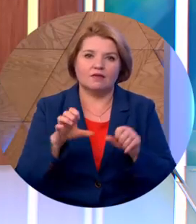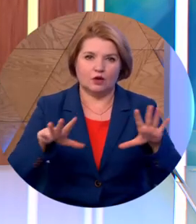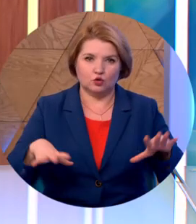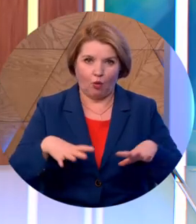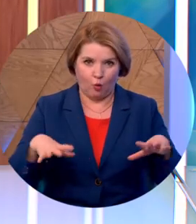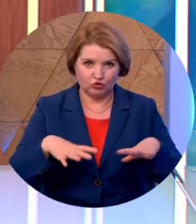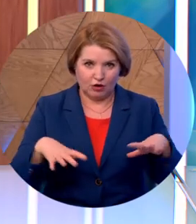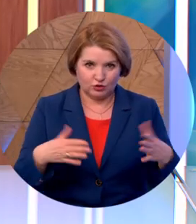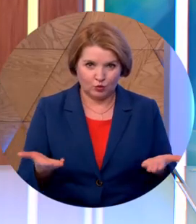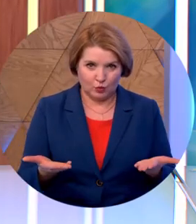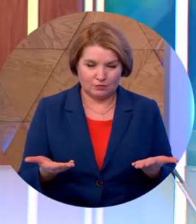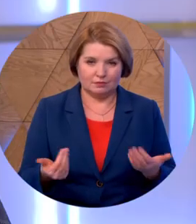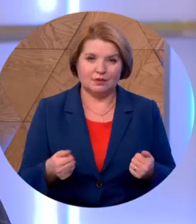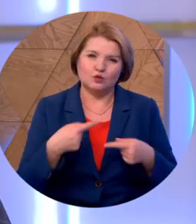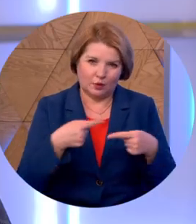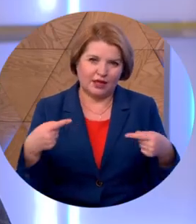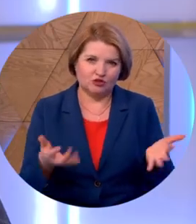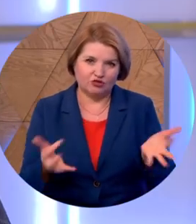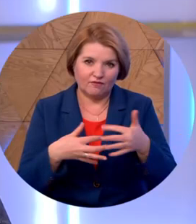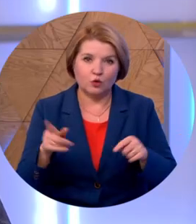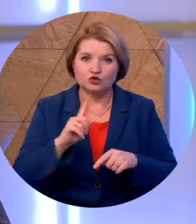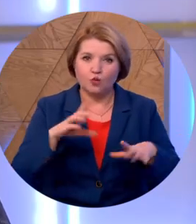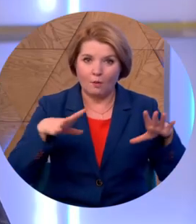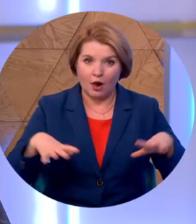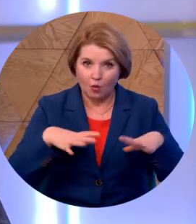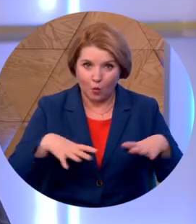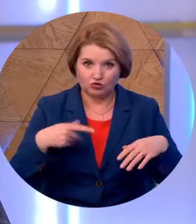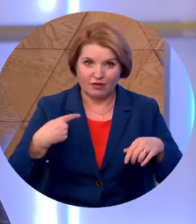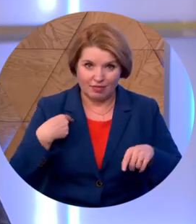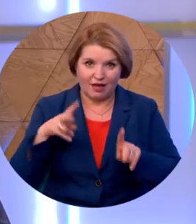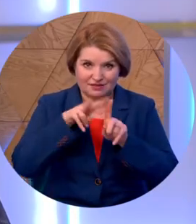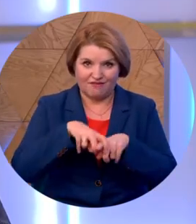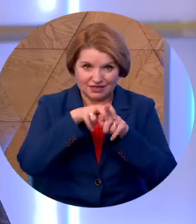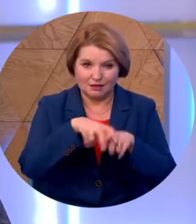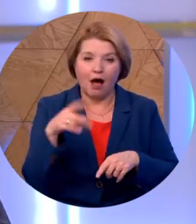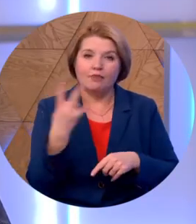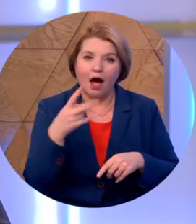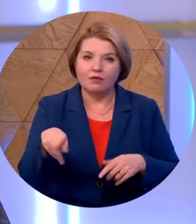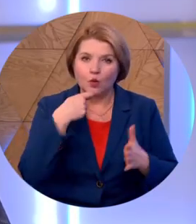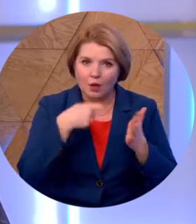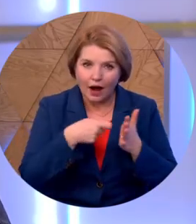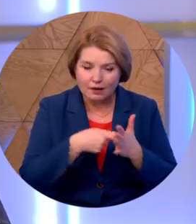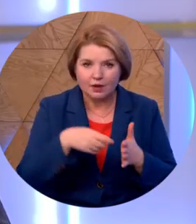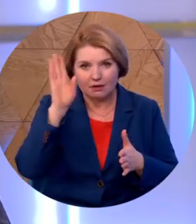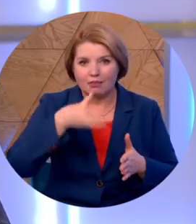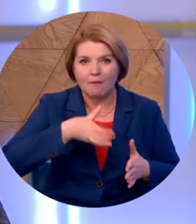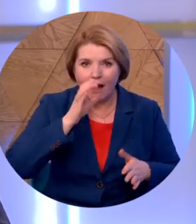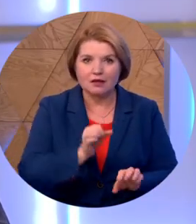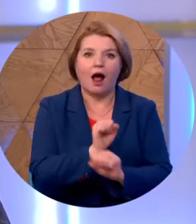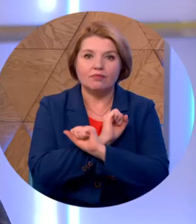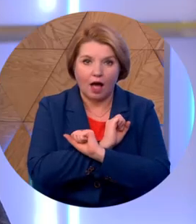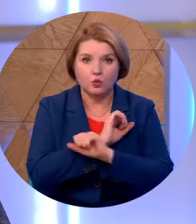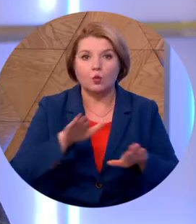каким-нибудь таким вот полезным животным для того чтобы лошадь нас везла нужно её накормить напоить дать ей отдохнуть а потом уже можно её